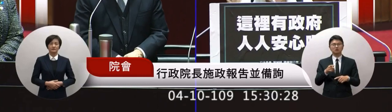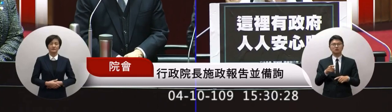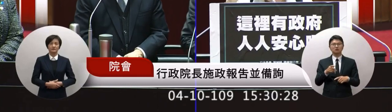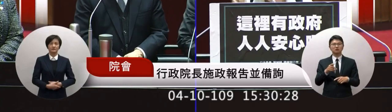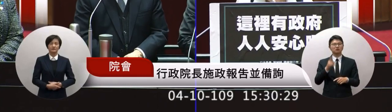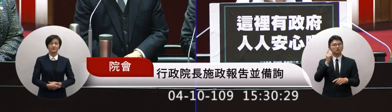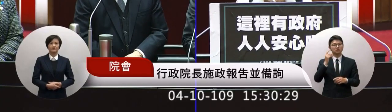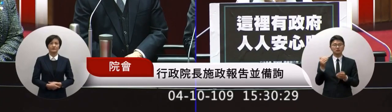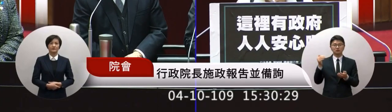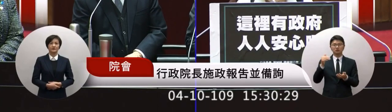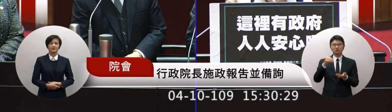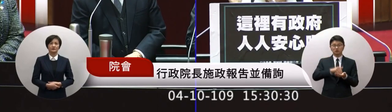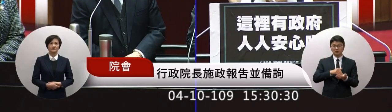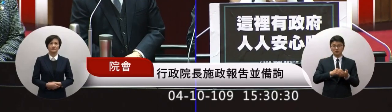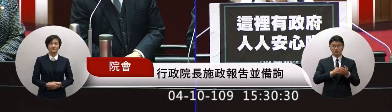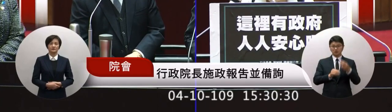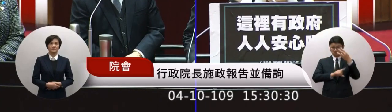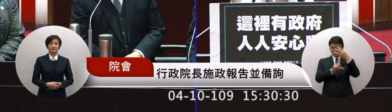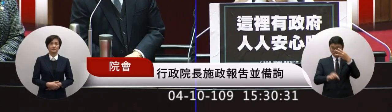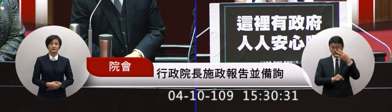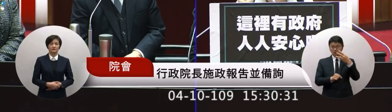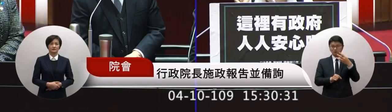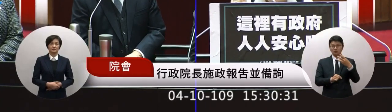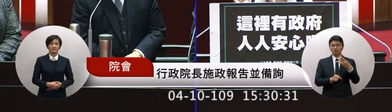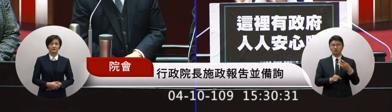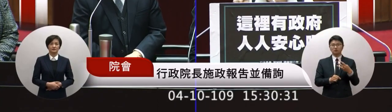就是在上个月啊，失联移工有